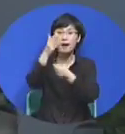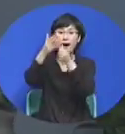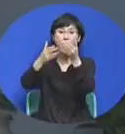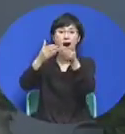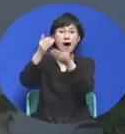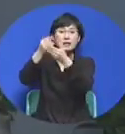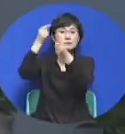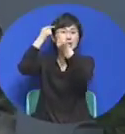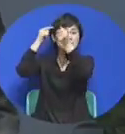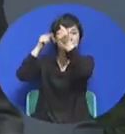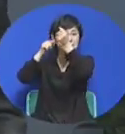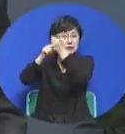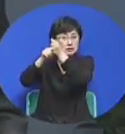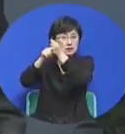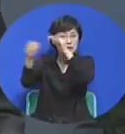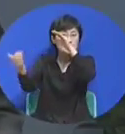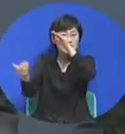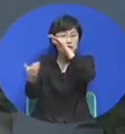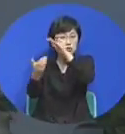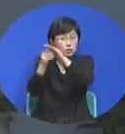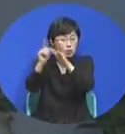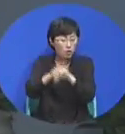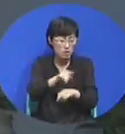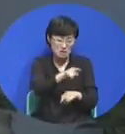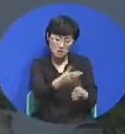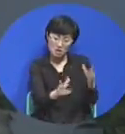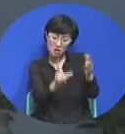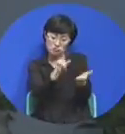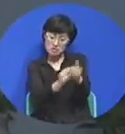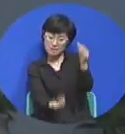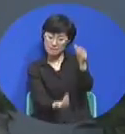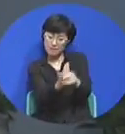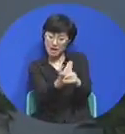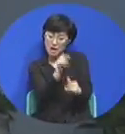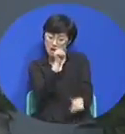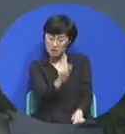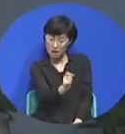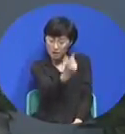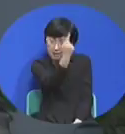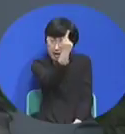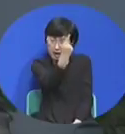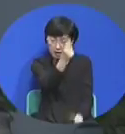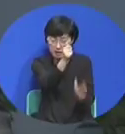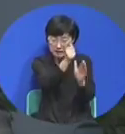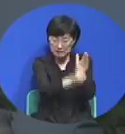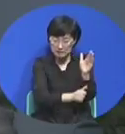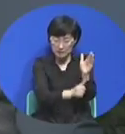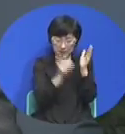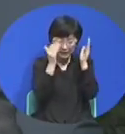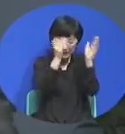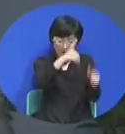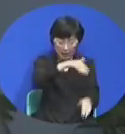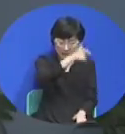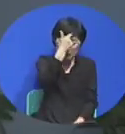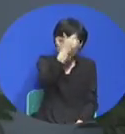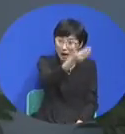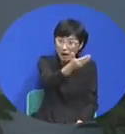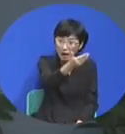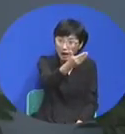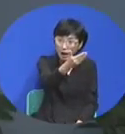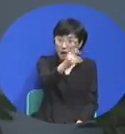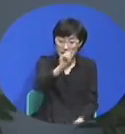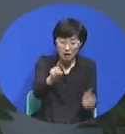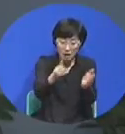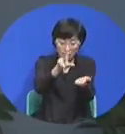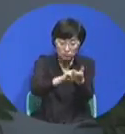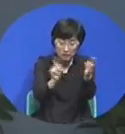뜻을 이루는 것이냐? 정말로 실패로 가는 것이냐를 정확하게 봐야 되는 겁니다. But what we must see instead is this for the fulfillment